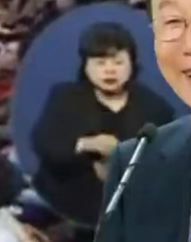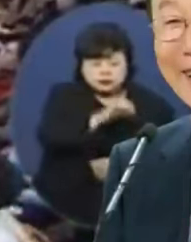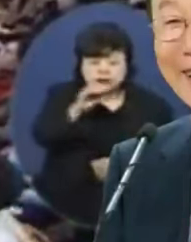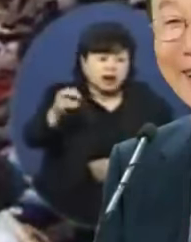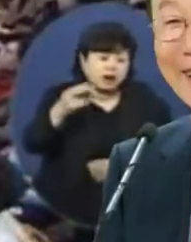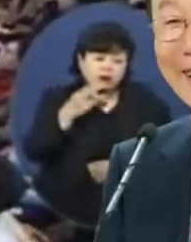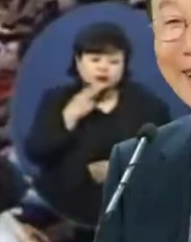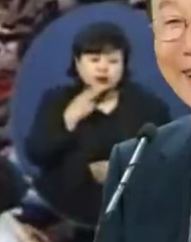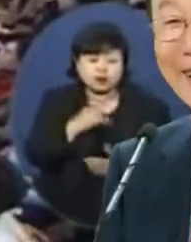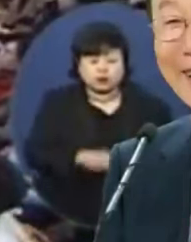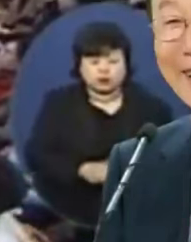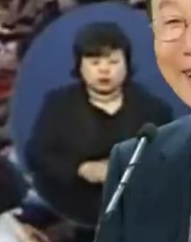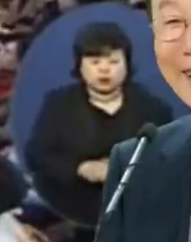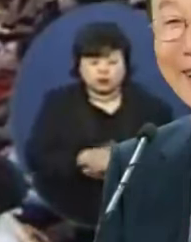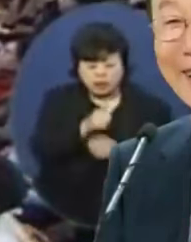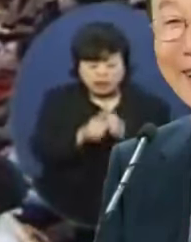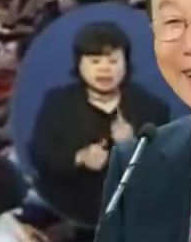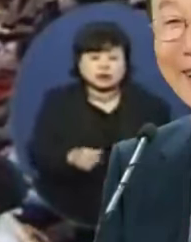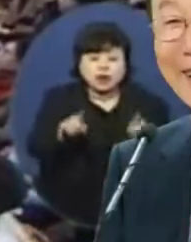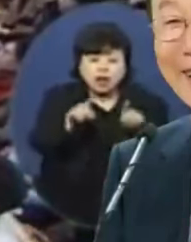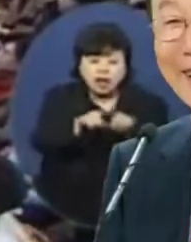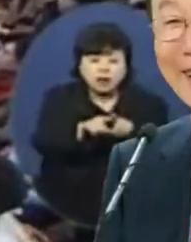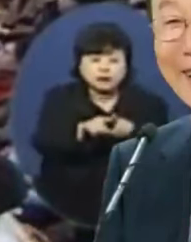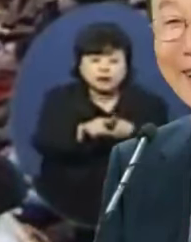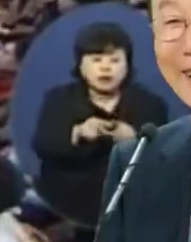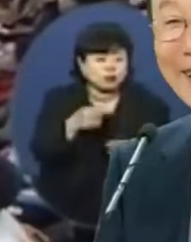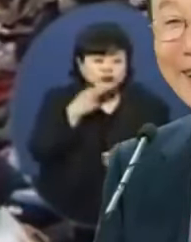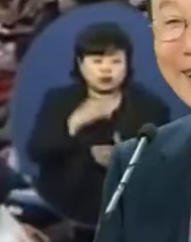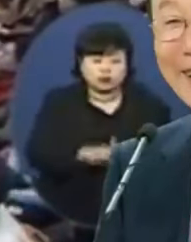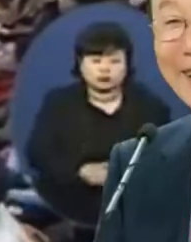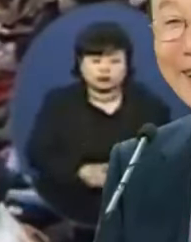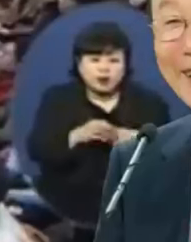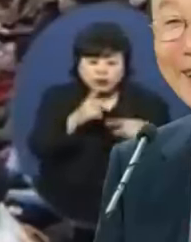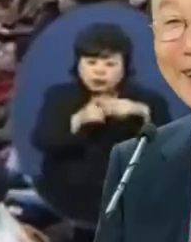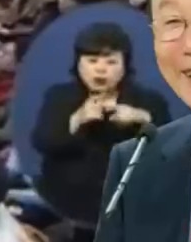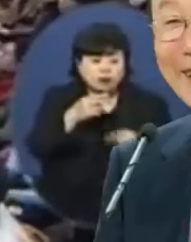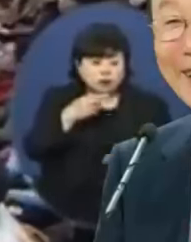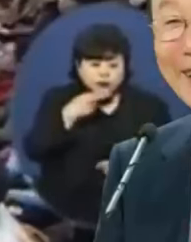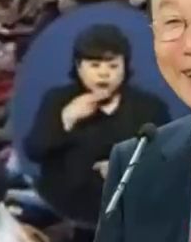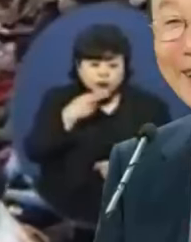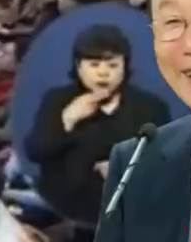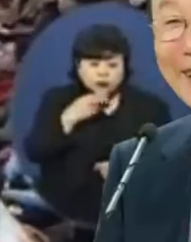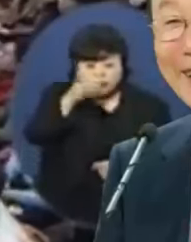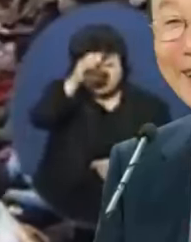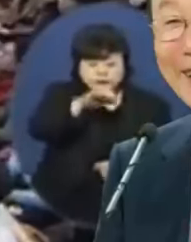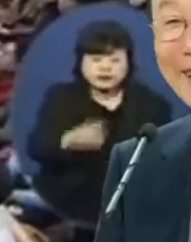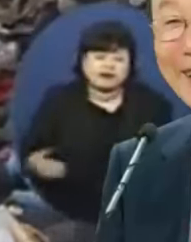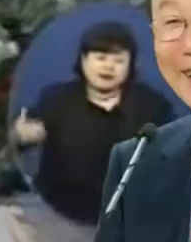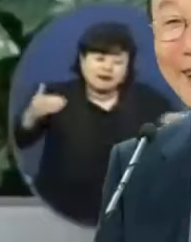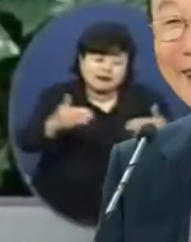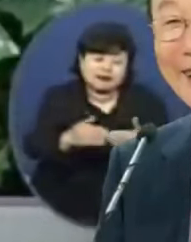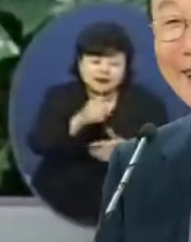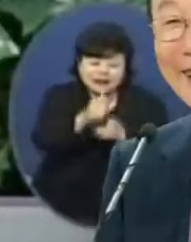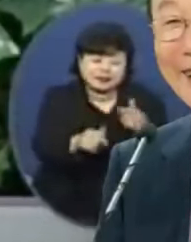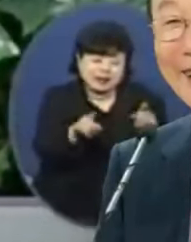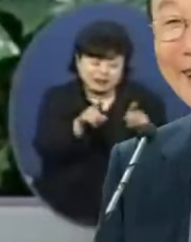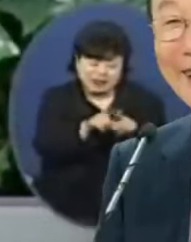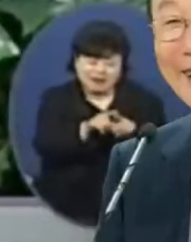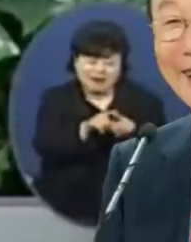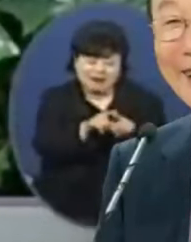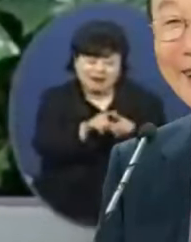없습니다. 그러므로 하나님이 같이 계시지 않습니다. 십자가를 끌어안으면 블라스페가 되어서 하나님이 같이